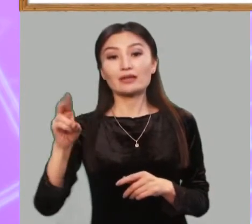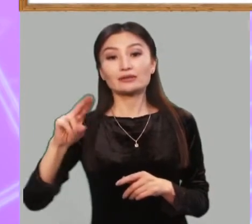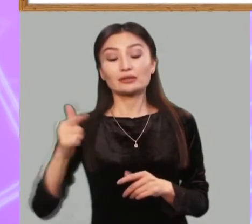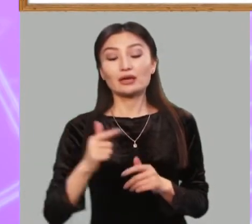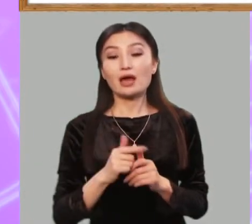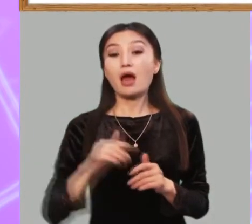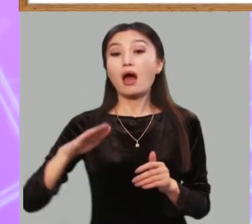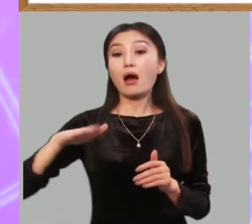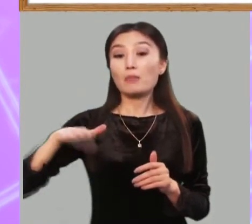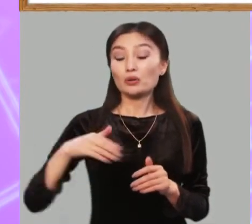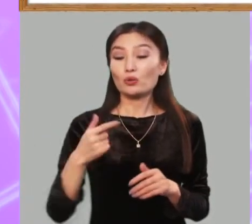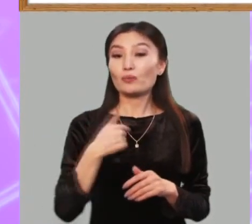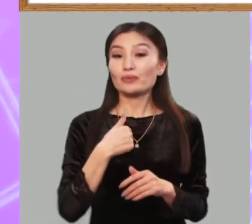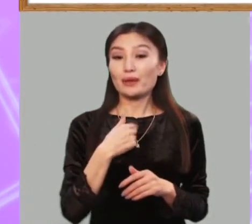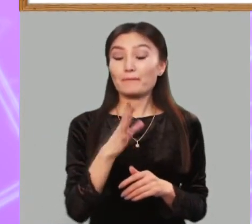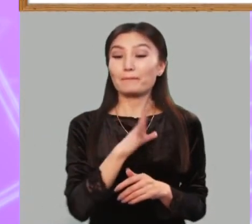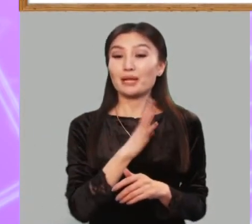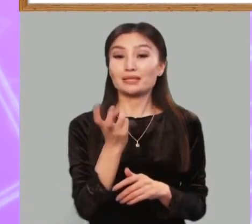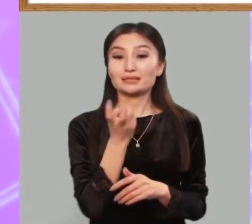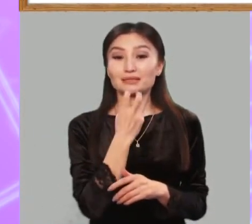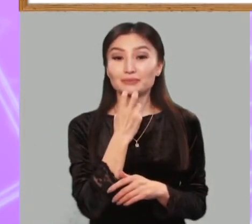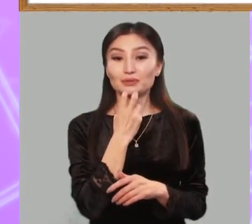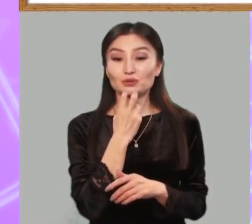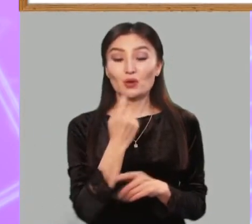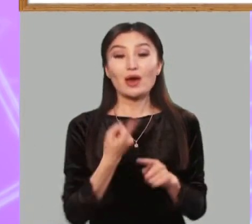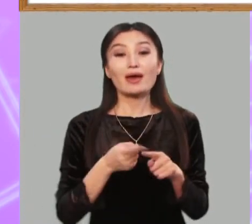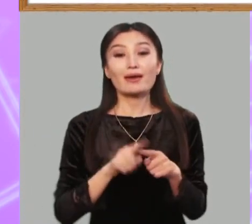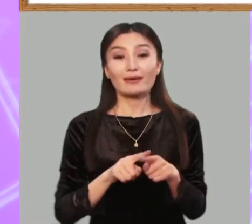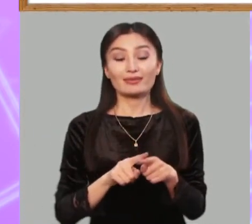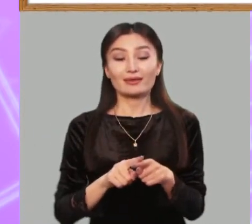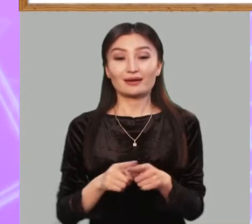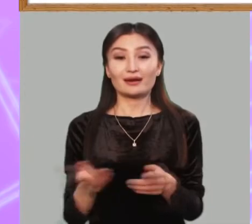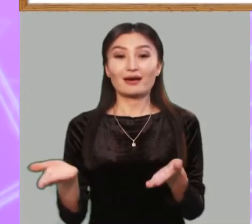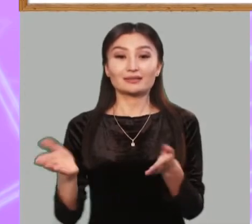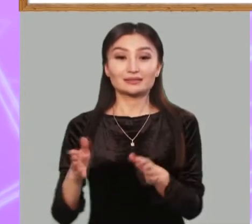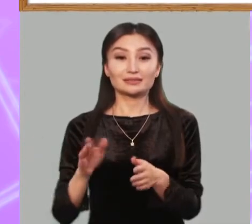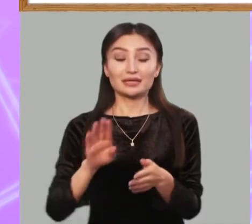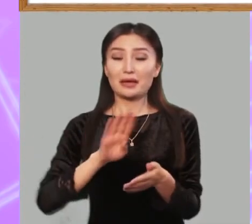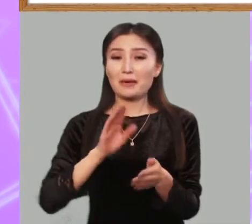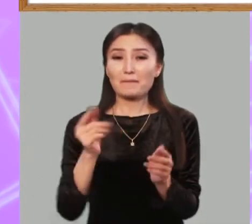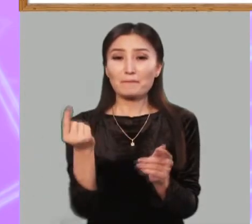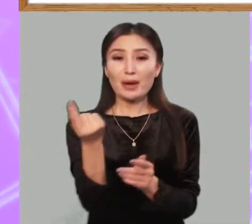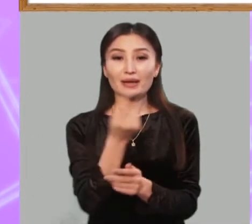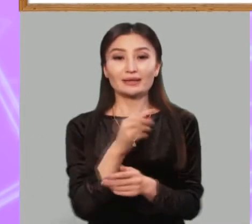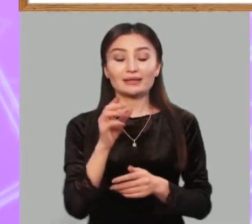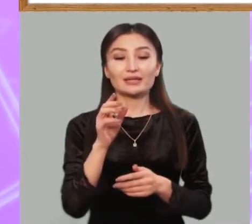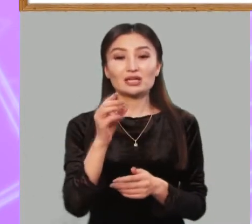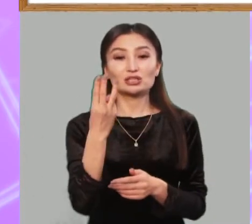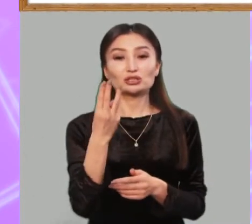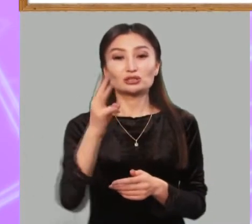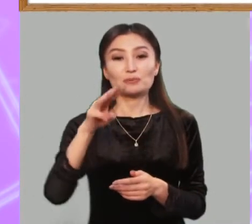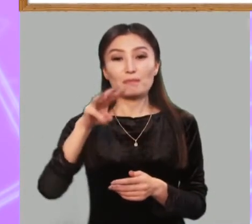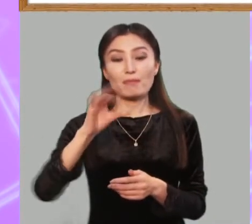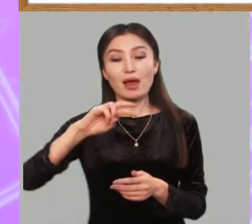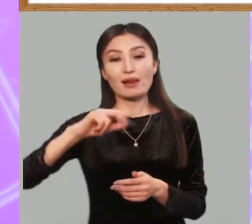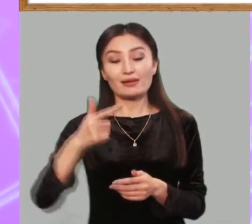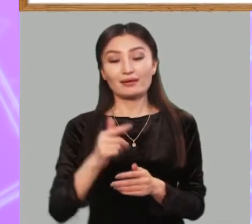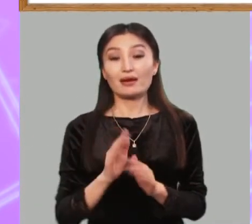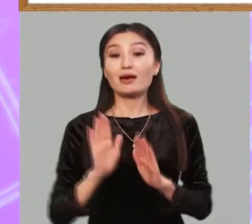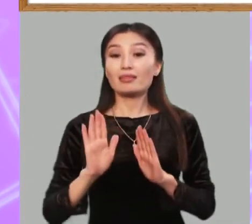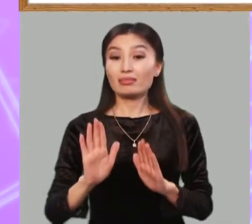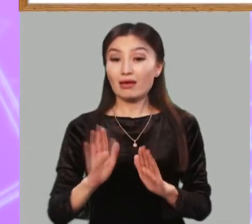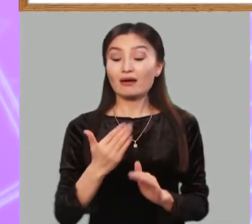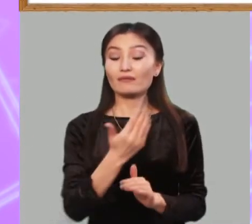Но потом мне было смешно, что это оказался маленький безобидный шмель. Вот так